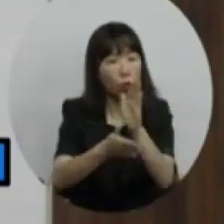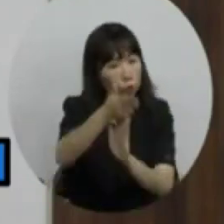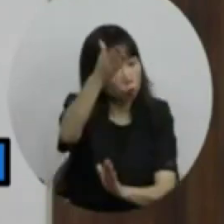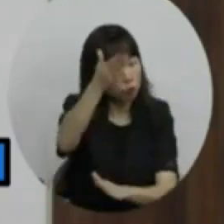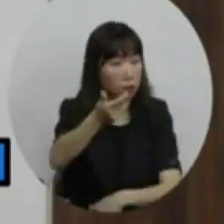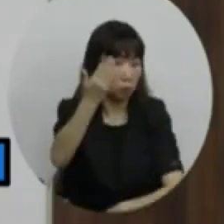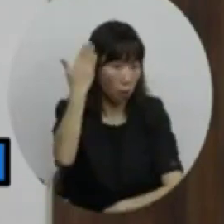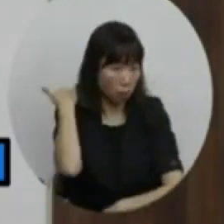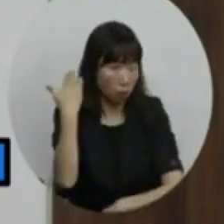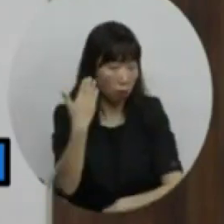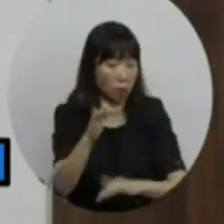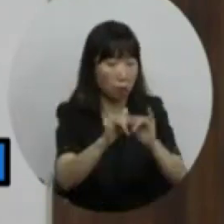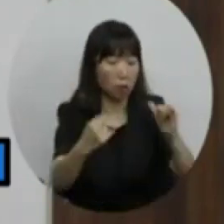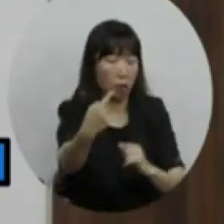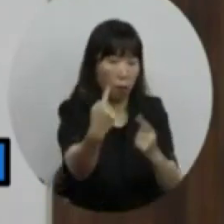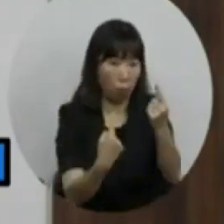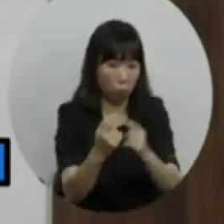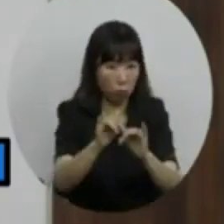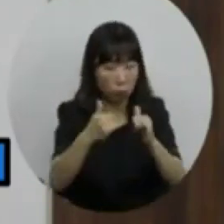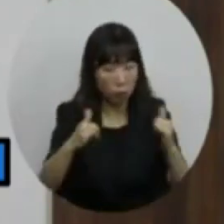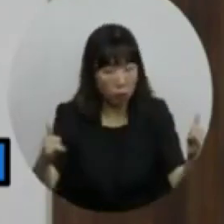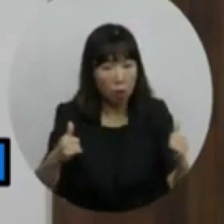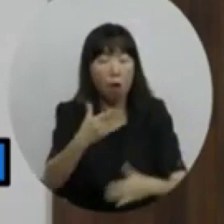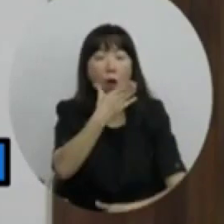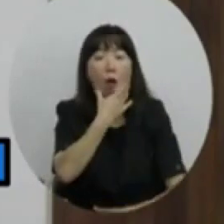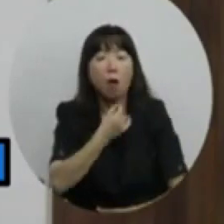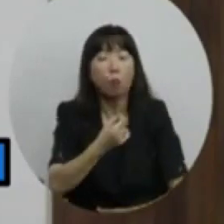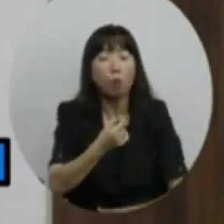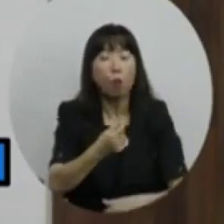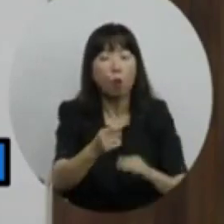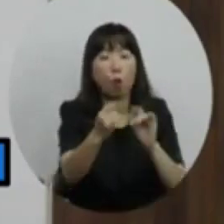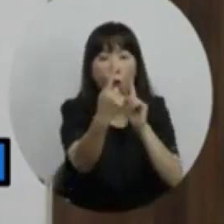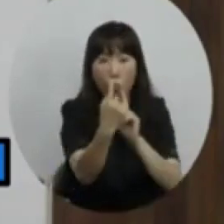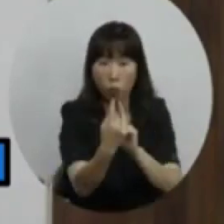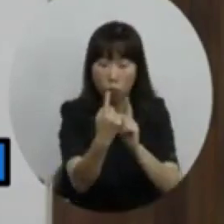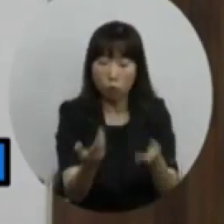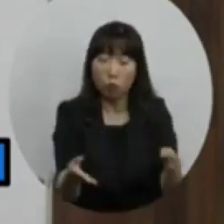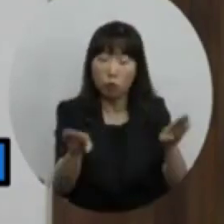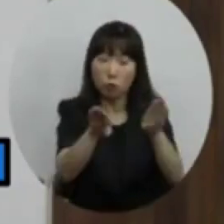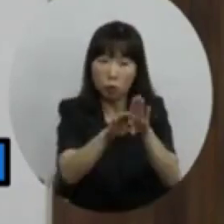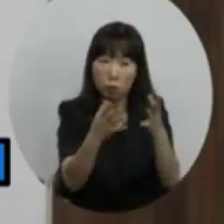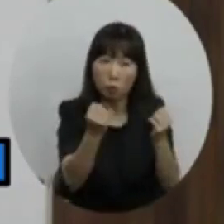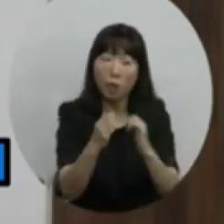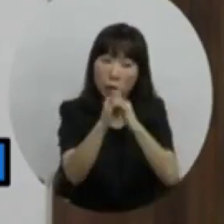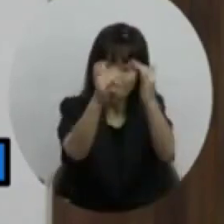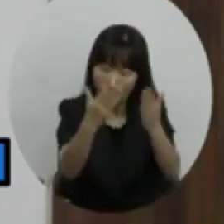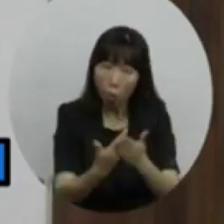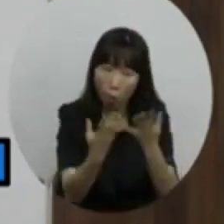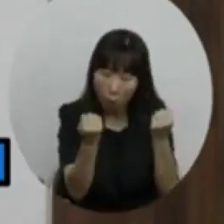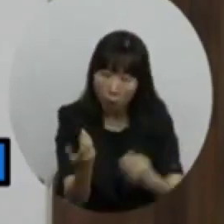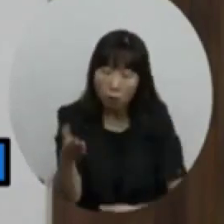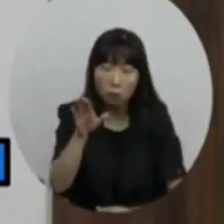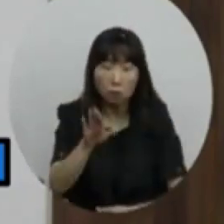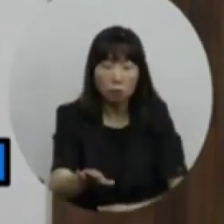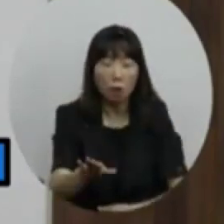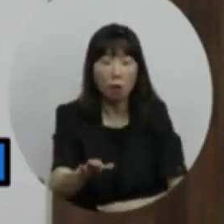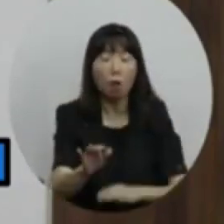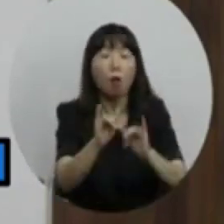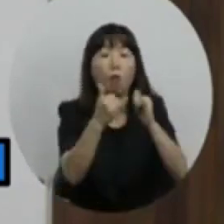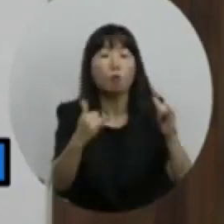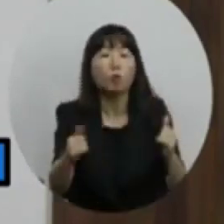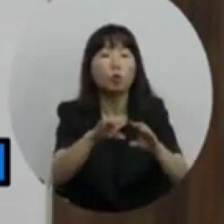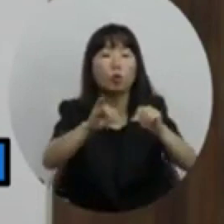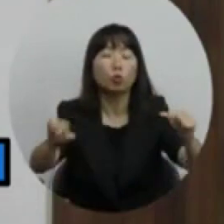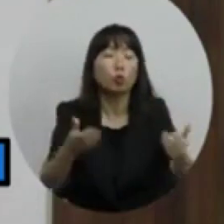기존에는 민원인들한테 행복민원실에서 각종 상도 많이 받았습니다만 지금은 민원토지가로 변경돼서